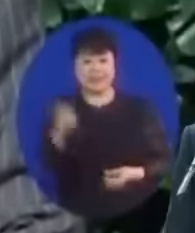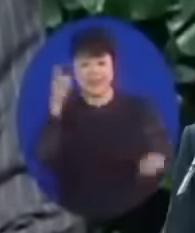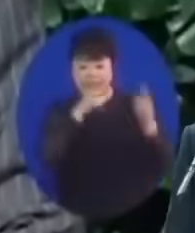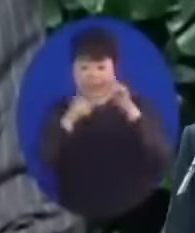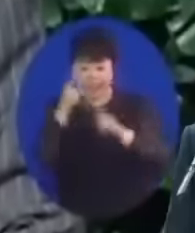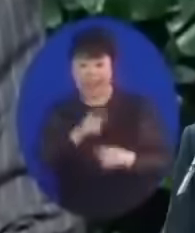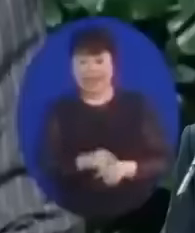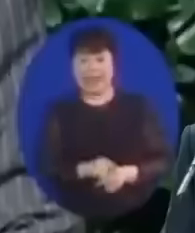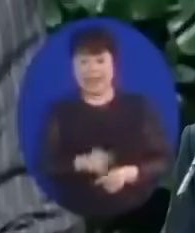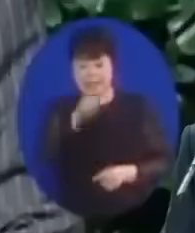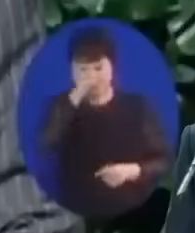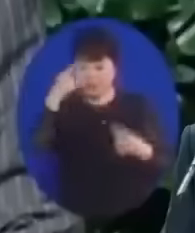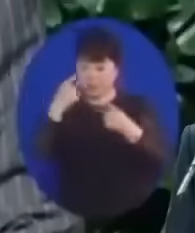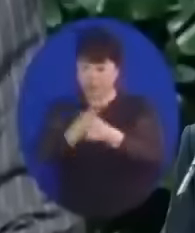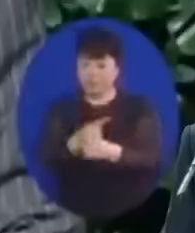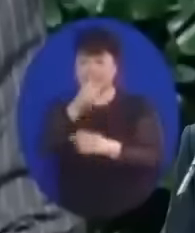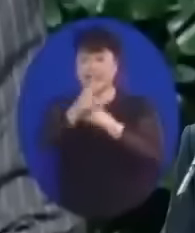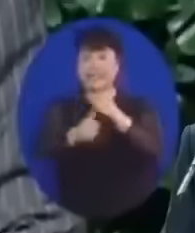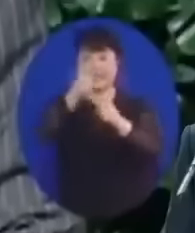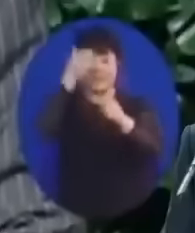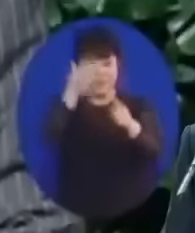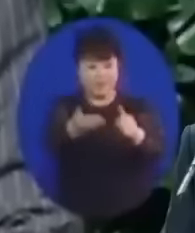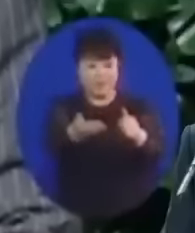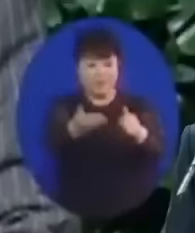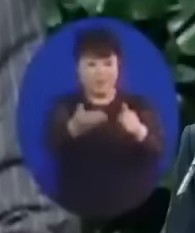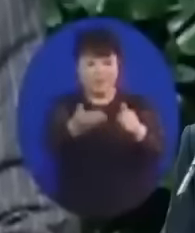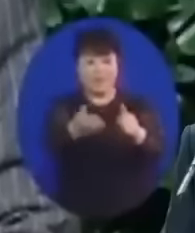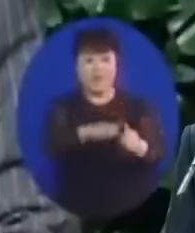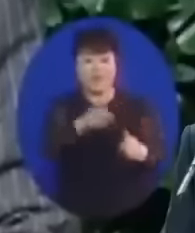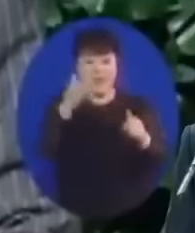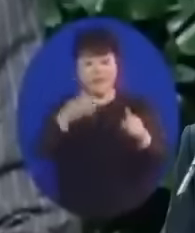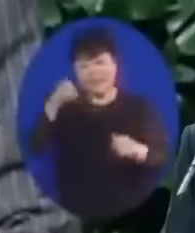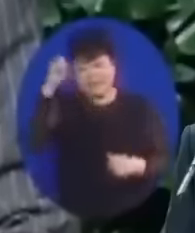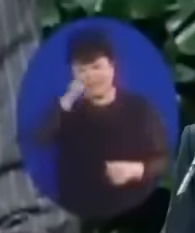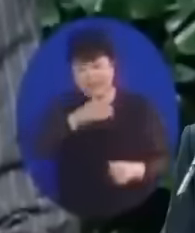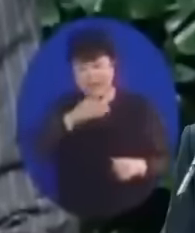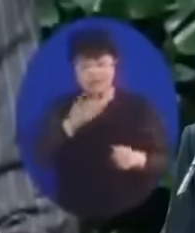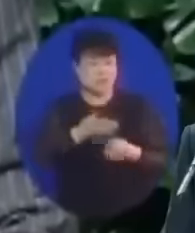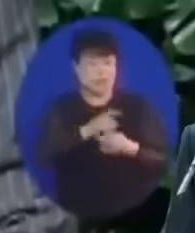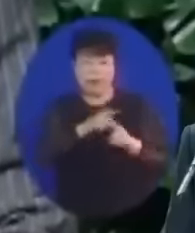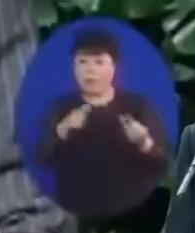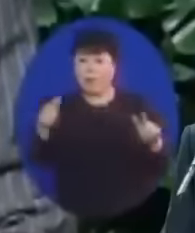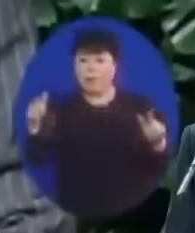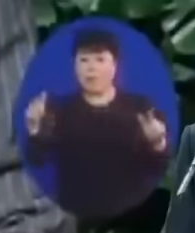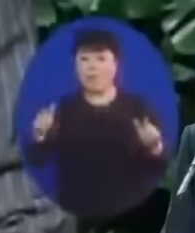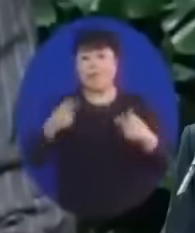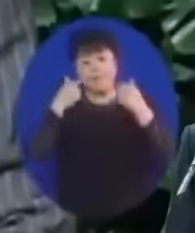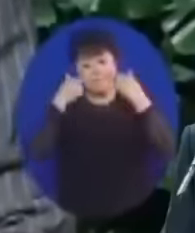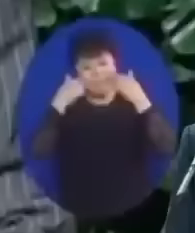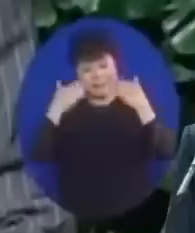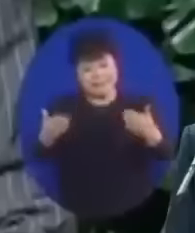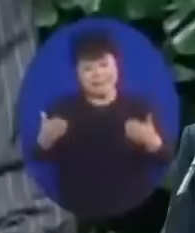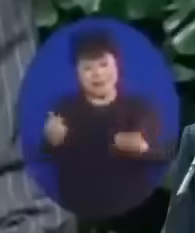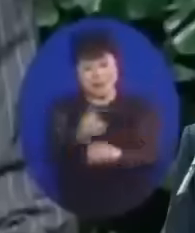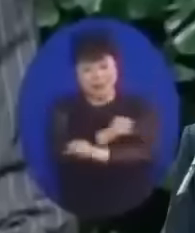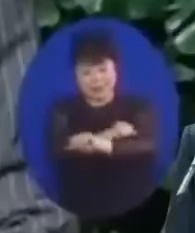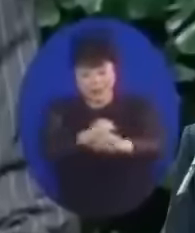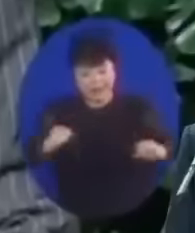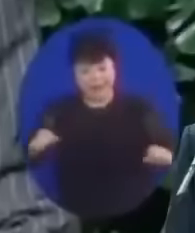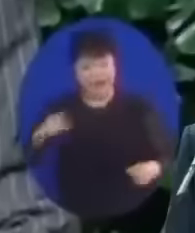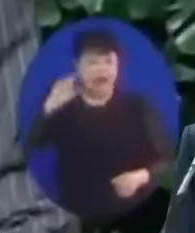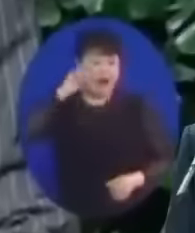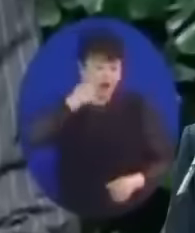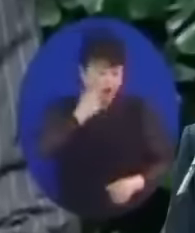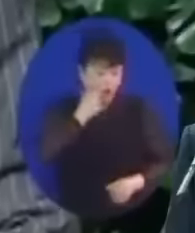해를 선으로 바꾸시는 하나님께서는 우리에게 그냥 선을 주시지 않습니다. 반드시 광야라는